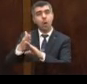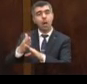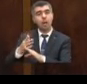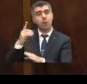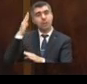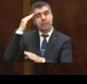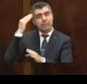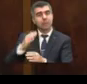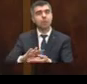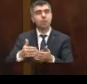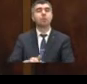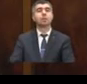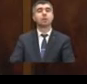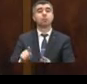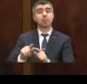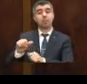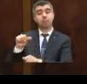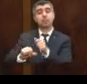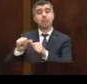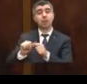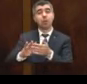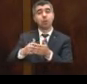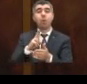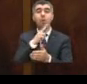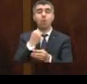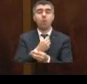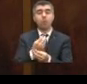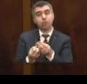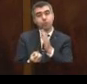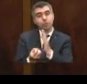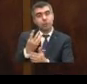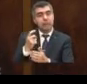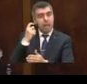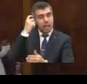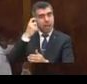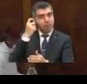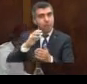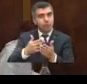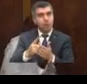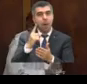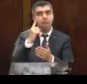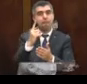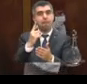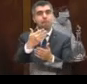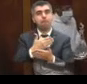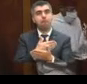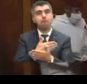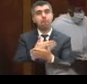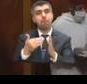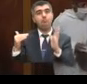ولهذا يفرض علينا مراجعة مخططات الحكومة بهذا الشأن والتفكير في تعبئة 1 مليون هكتار من الأراضي